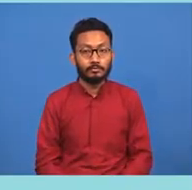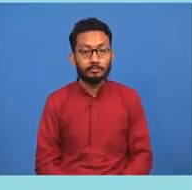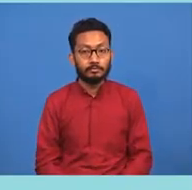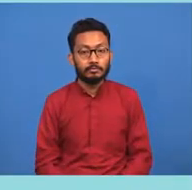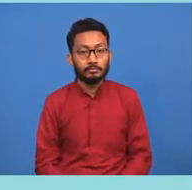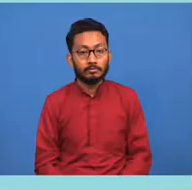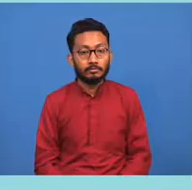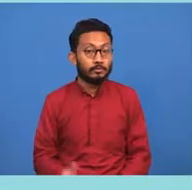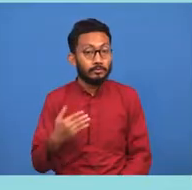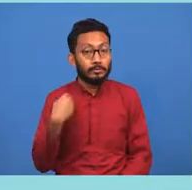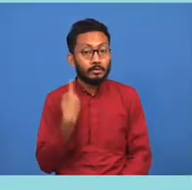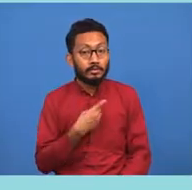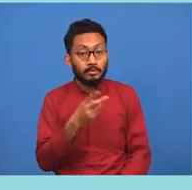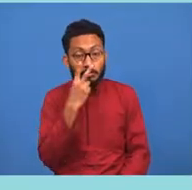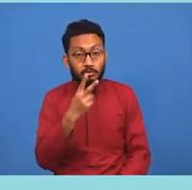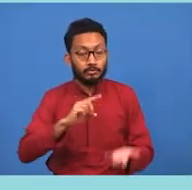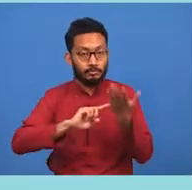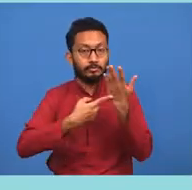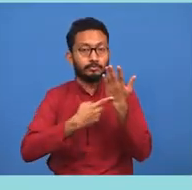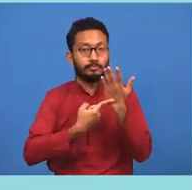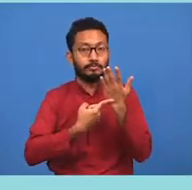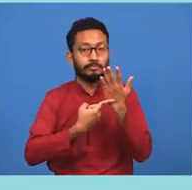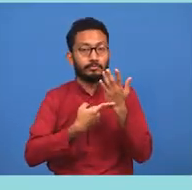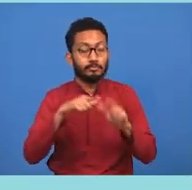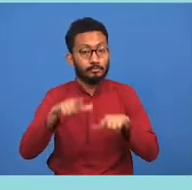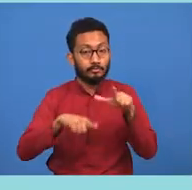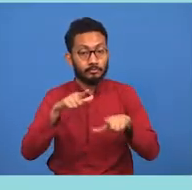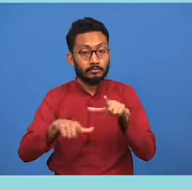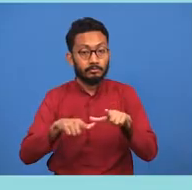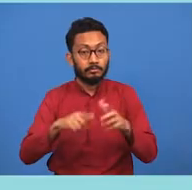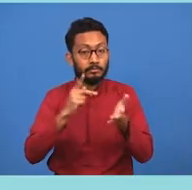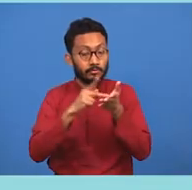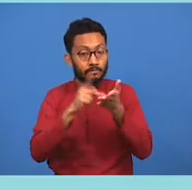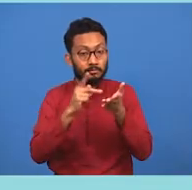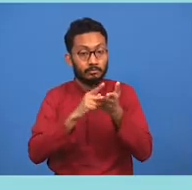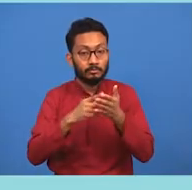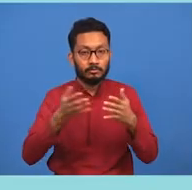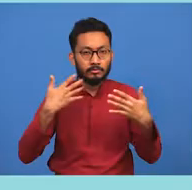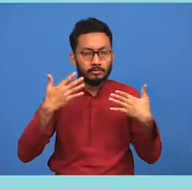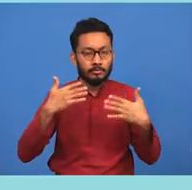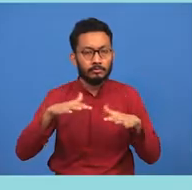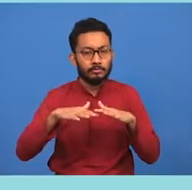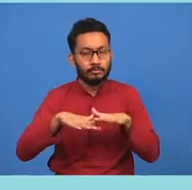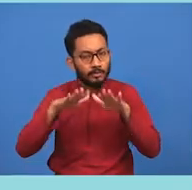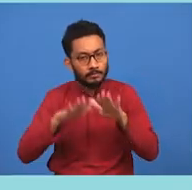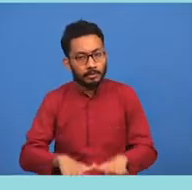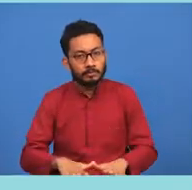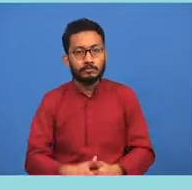Mari kita imbas kembali langkah-langkah menghitung haba pemendakan.